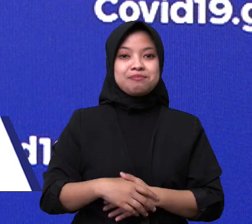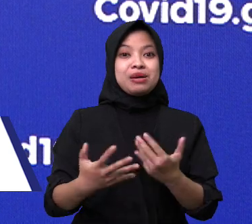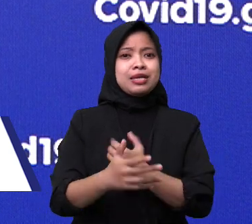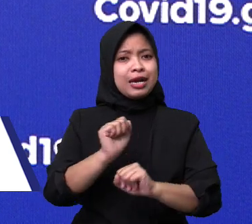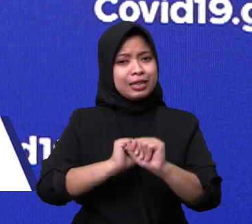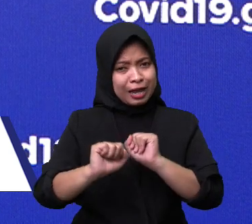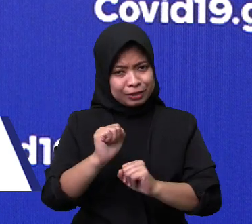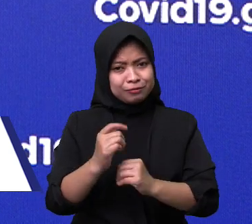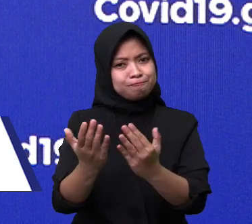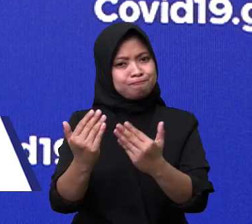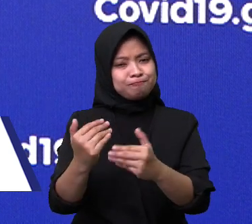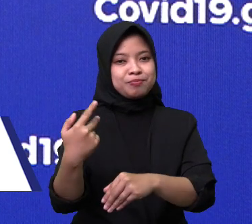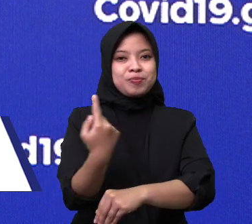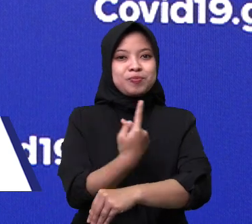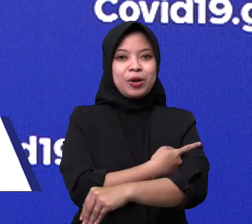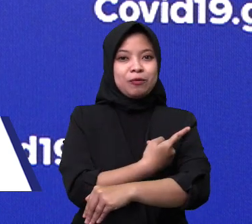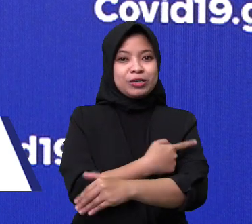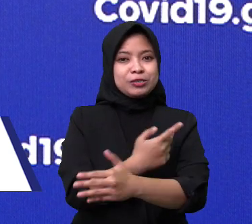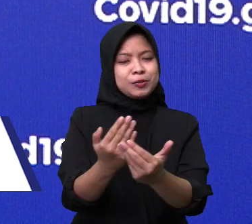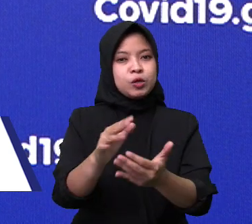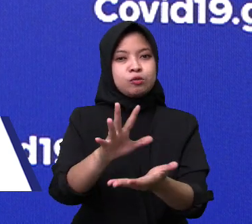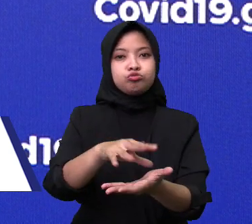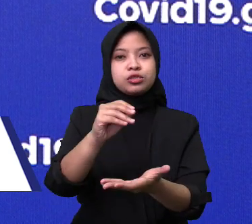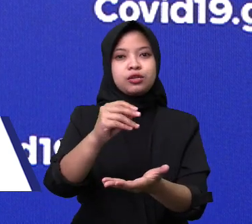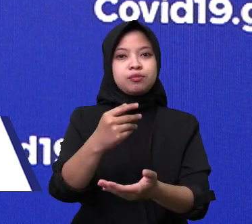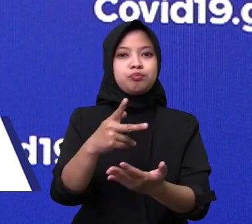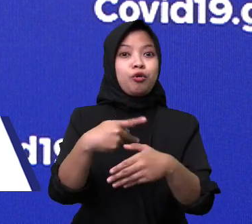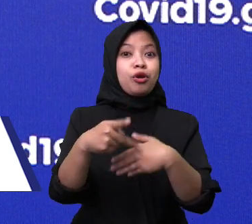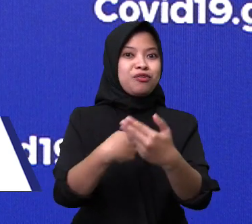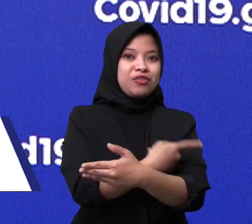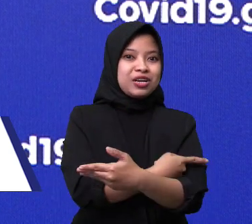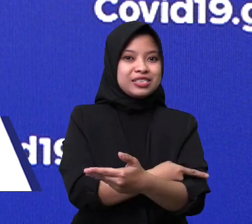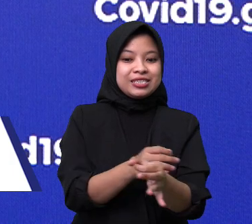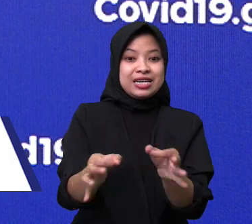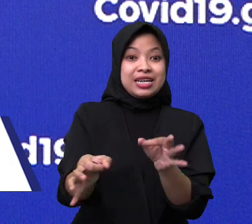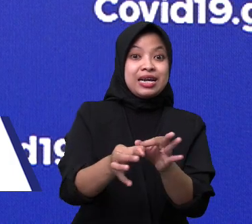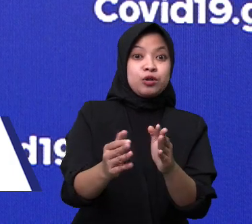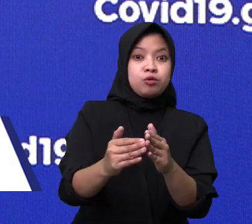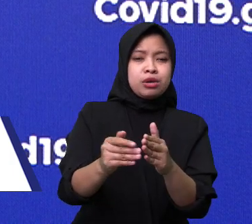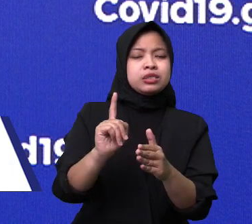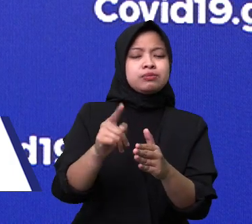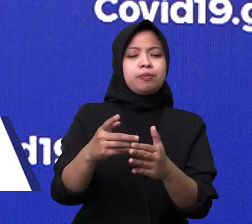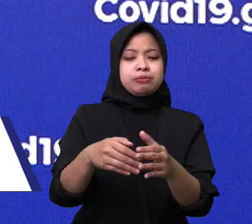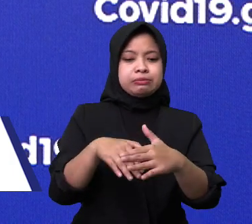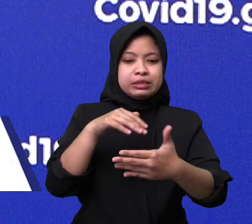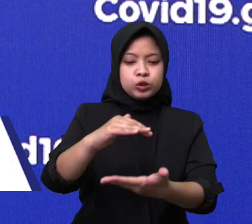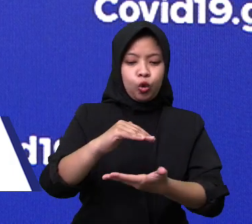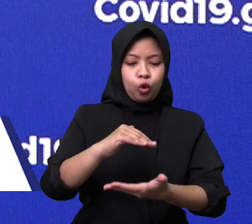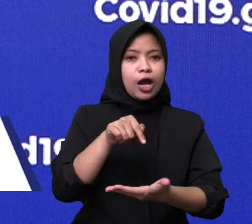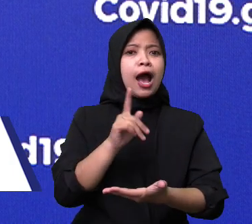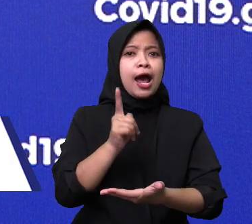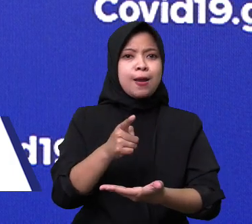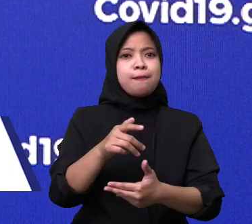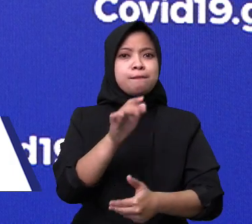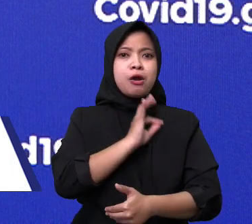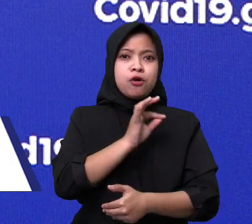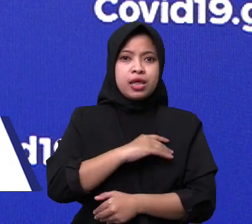untuk pergi vaksinasi jika belum ke sentra vaksinasi terdekat agar persediaan yang ada dapat dimanfaatkan dengan